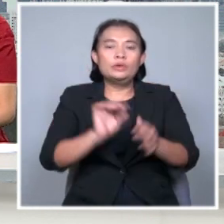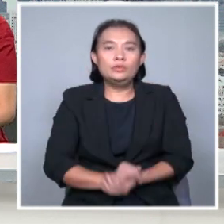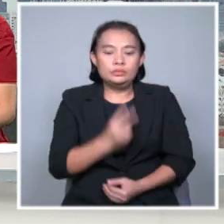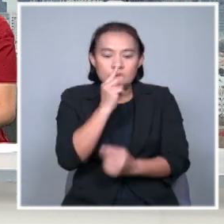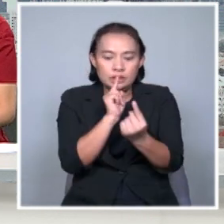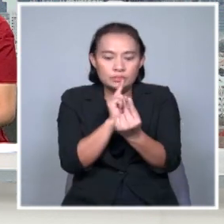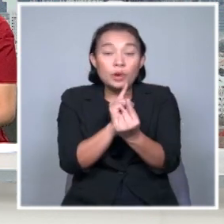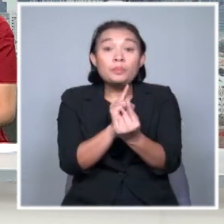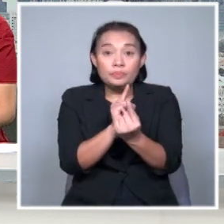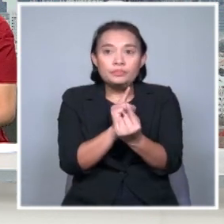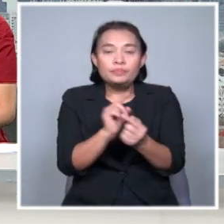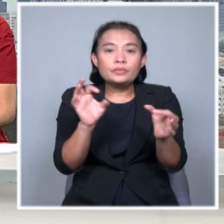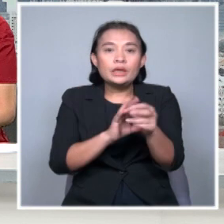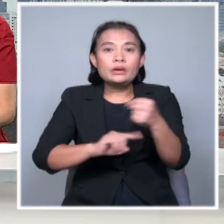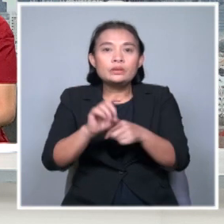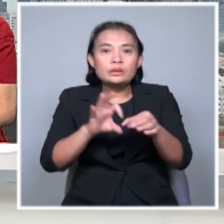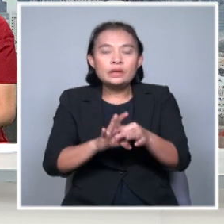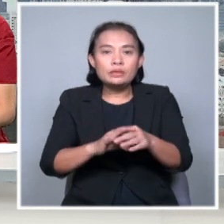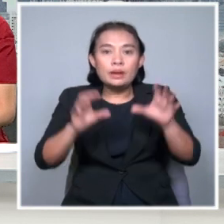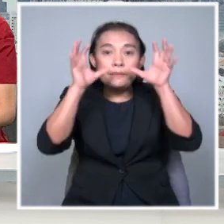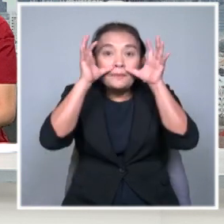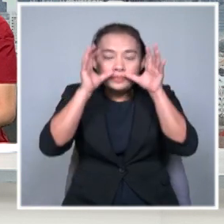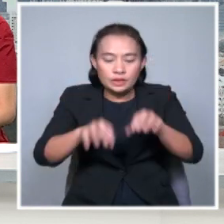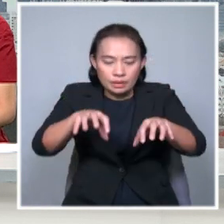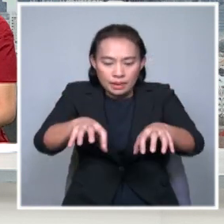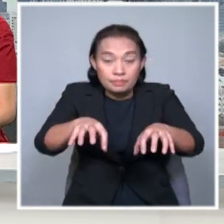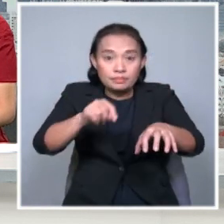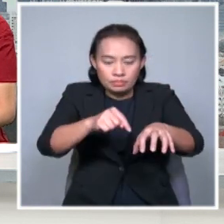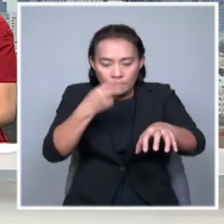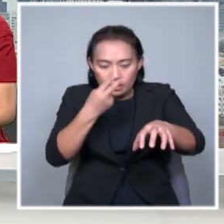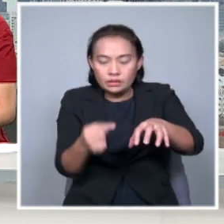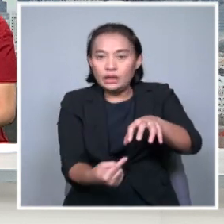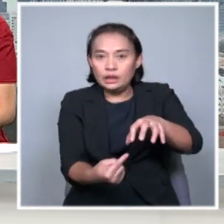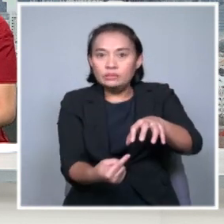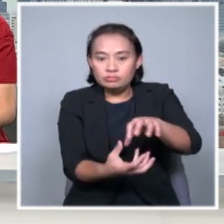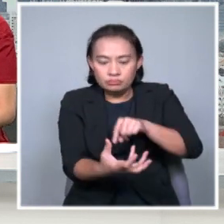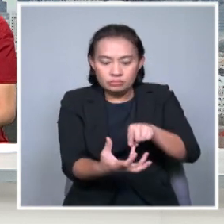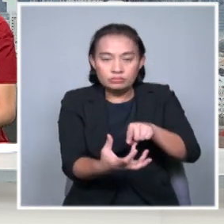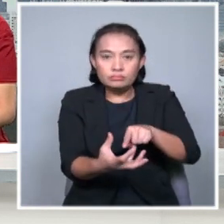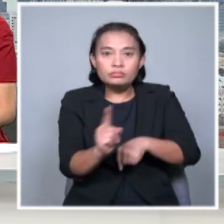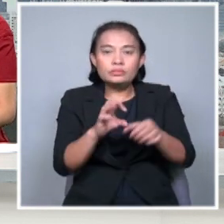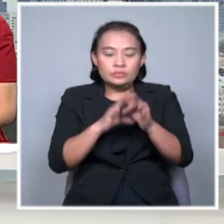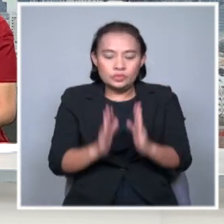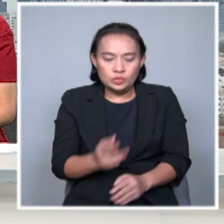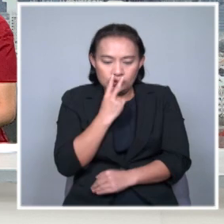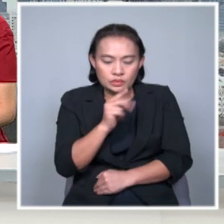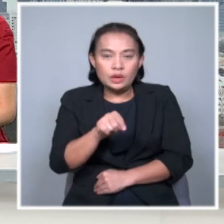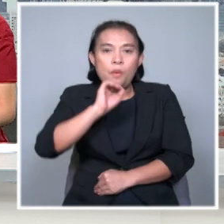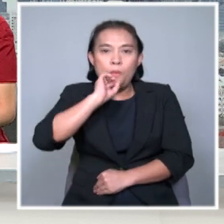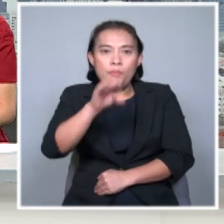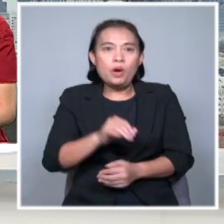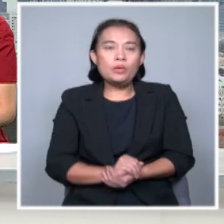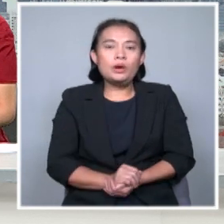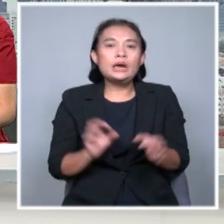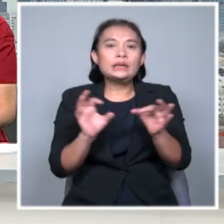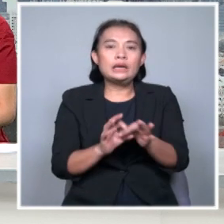ลักษณะของรอยเท้าเสือค่ะคุณผู้ชมคะหลายคนบอกว่าโหไม่น่าเชื่อเลยเนี่ยเจ้าหน้าที่เขาจะสามารถบอกได้ขนาดนี้เล